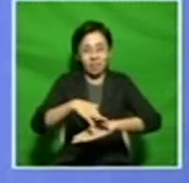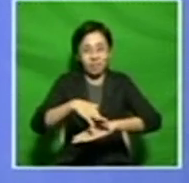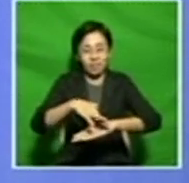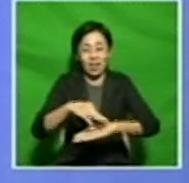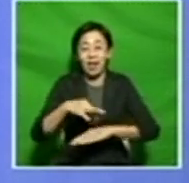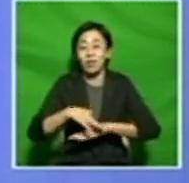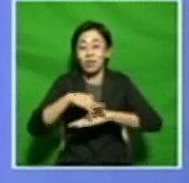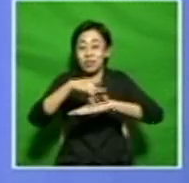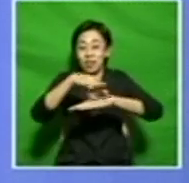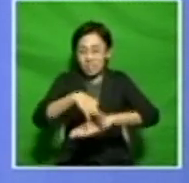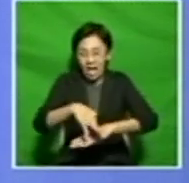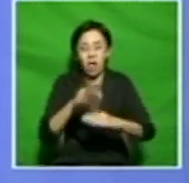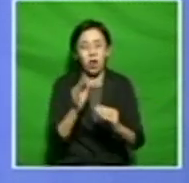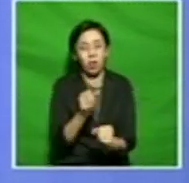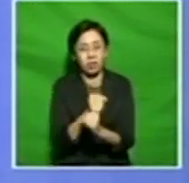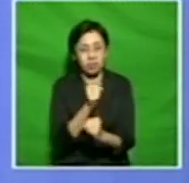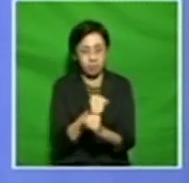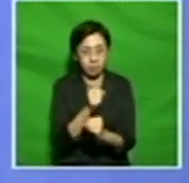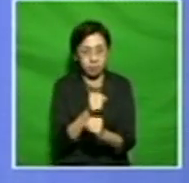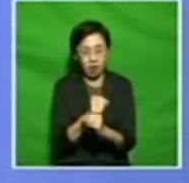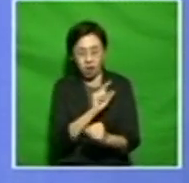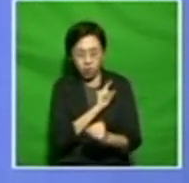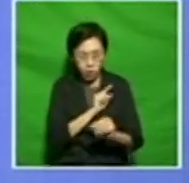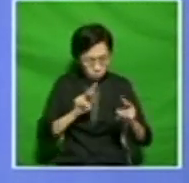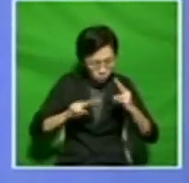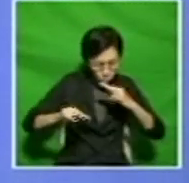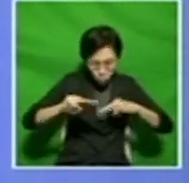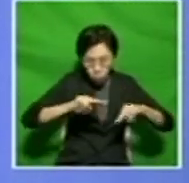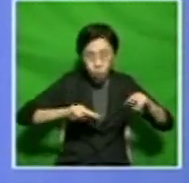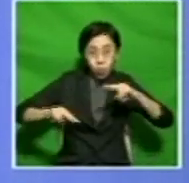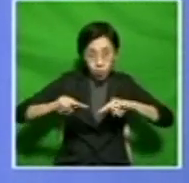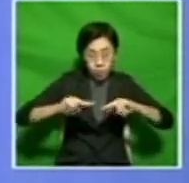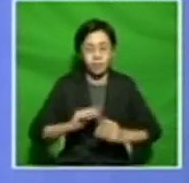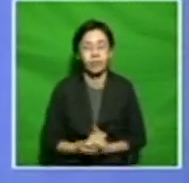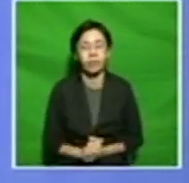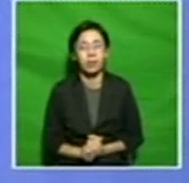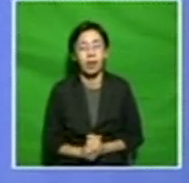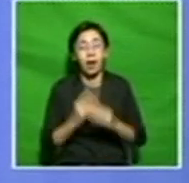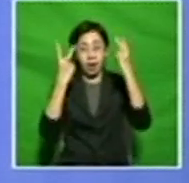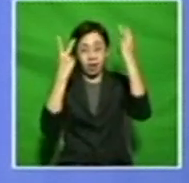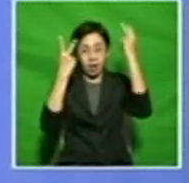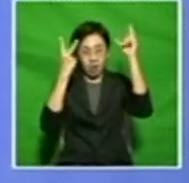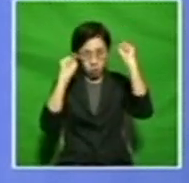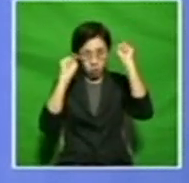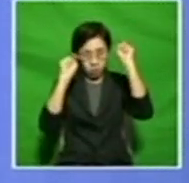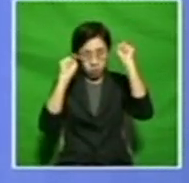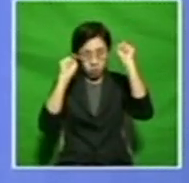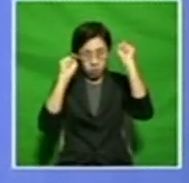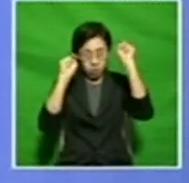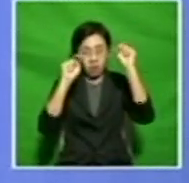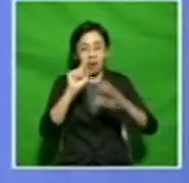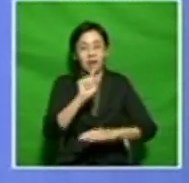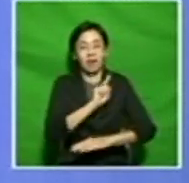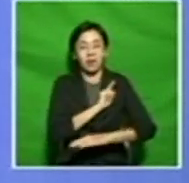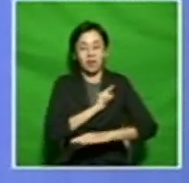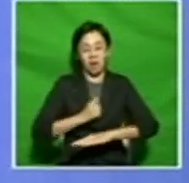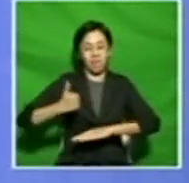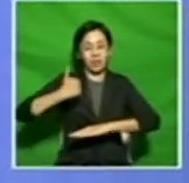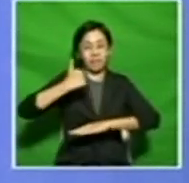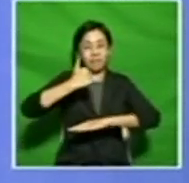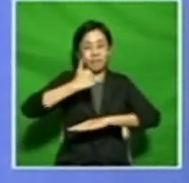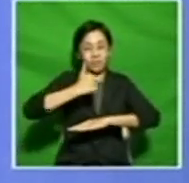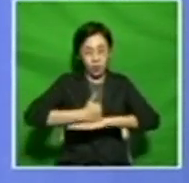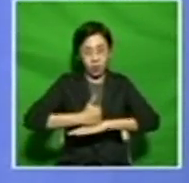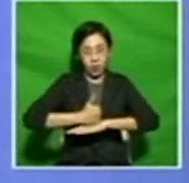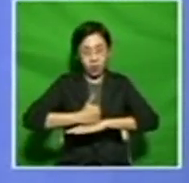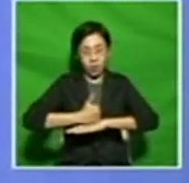าสถานการณ์กฎหมายกำหนดว่านายกรัฐมนตรีนั้นจะเป็นผู้อำนวยการสถานการ